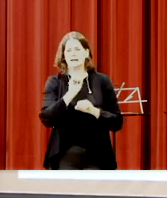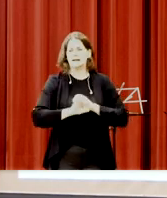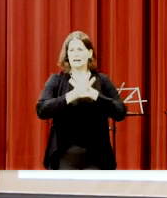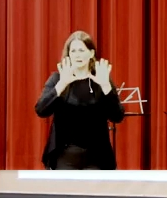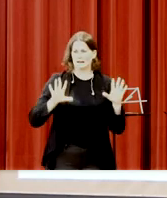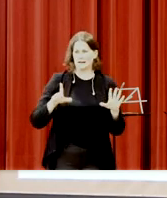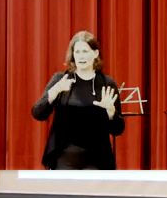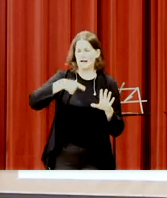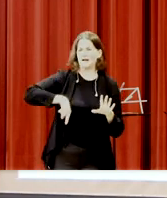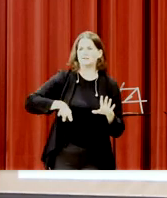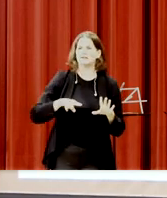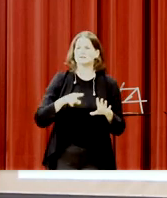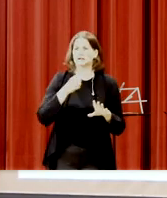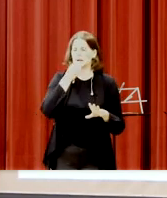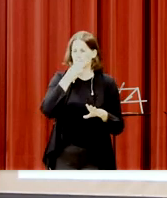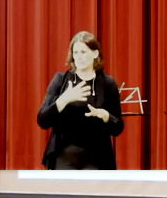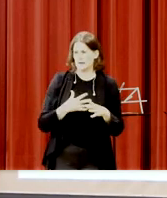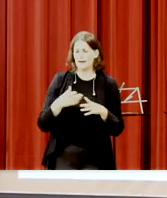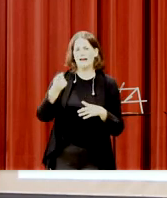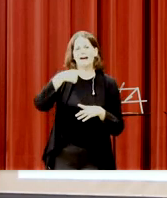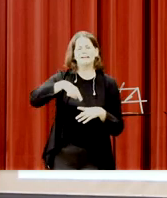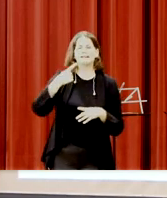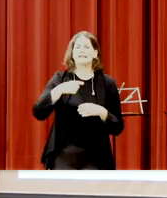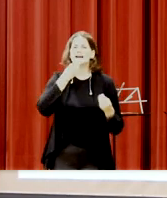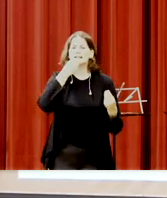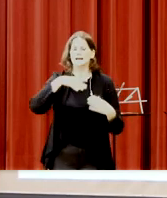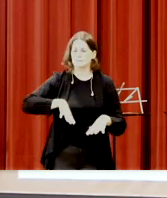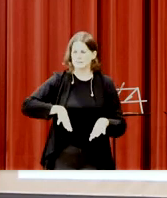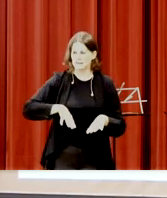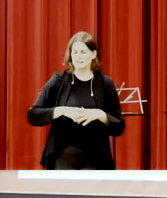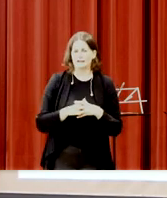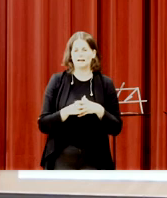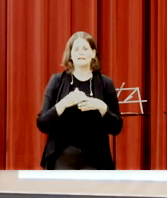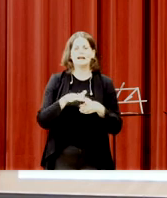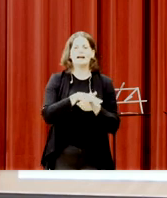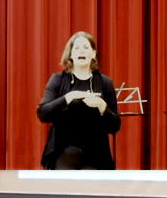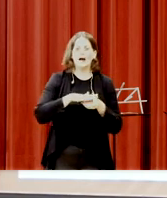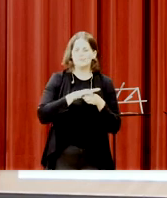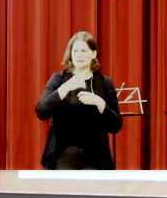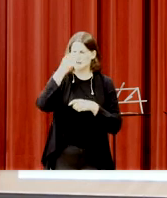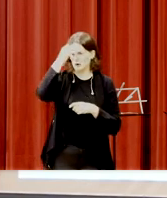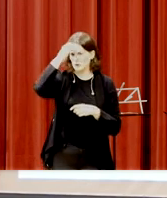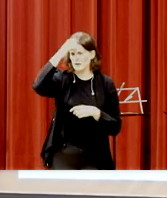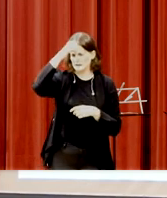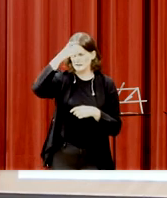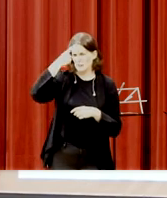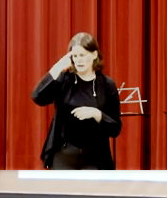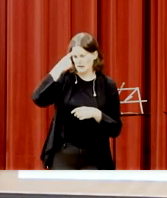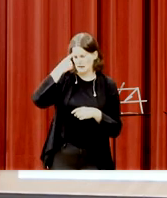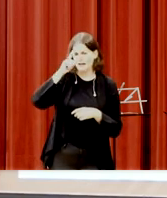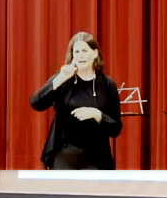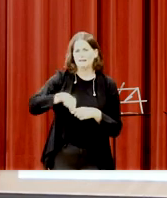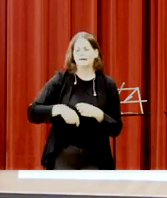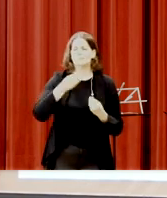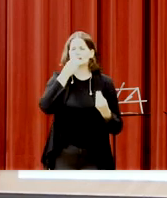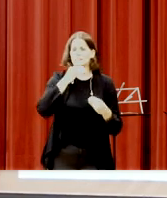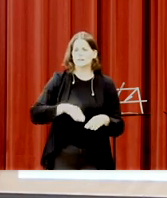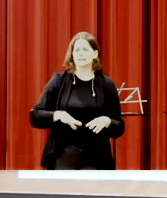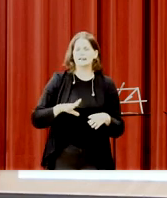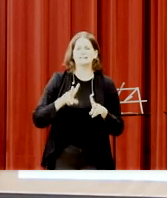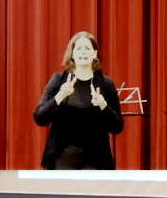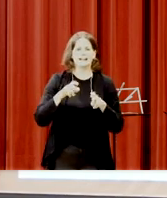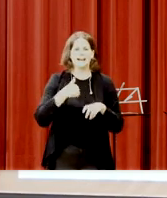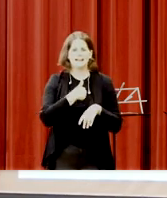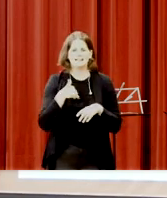tenim representants dels agents socials, econòmics, de la societat civil. No passa tot a les